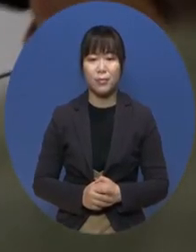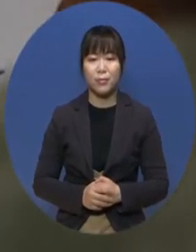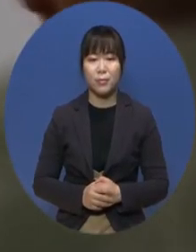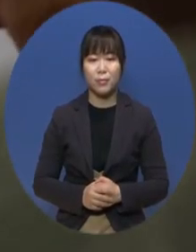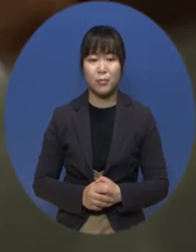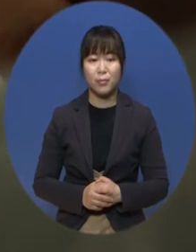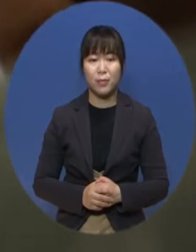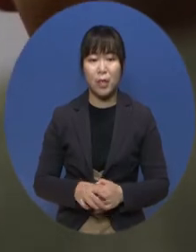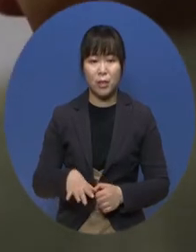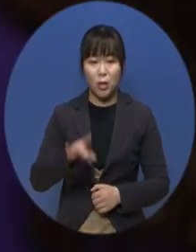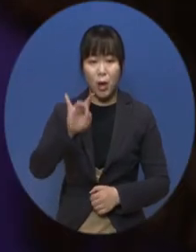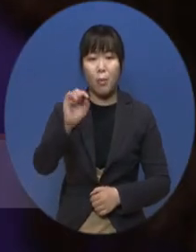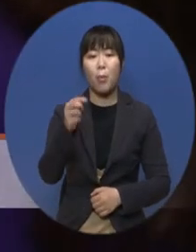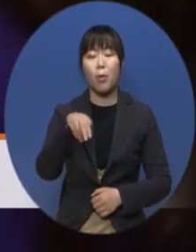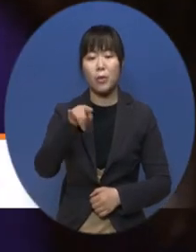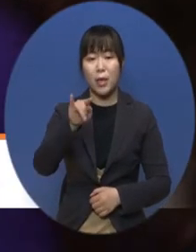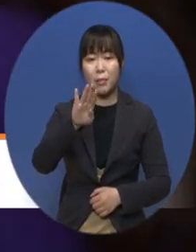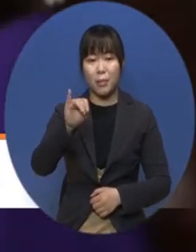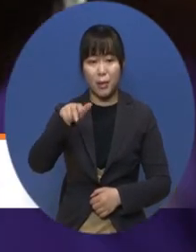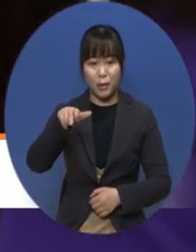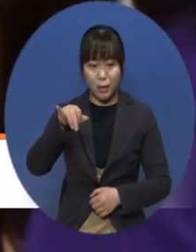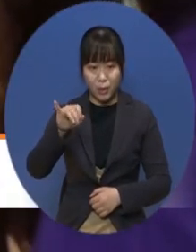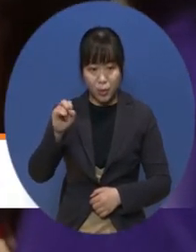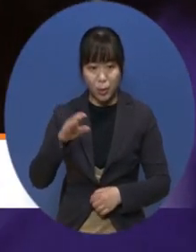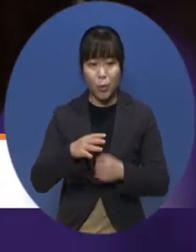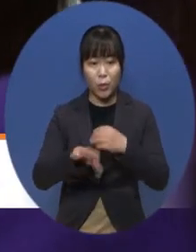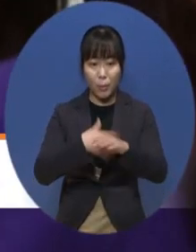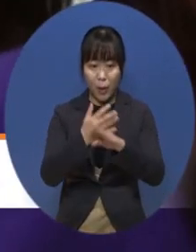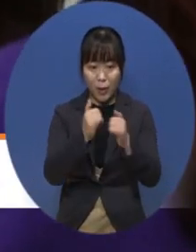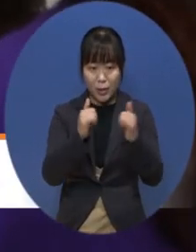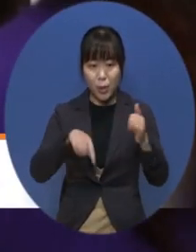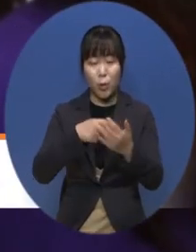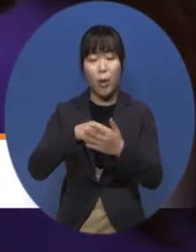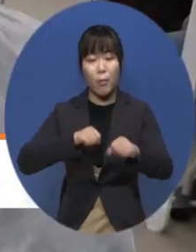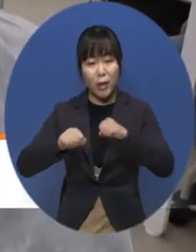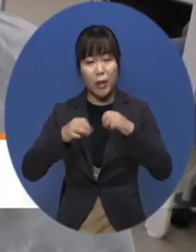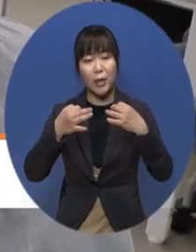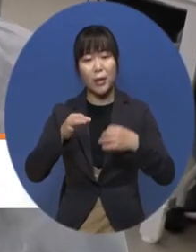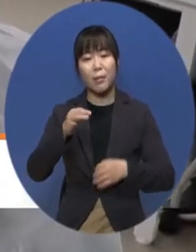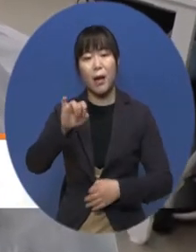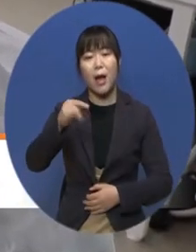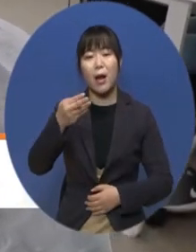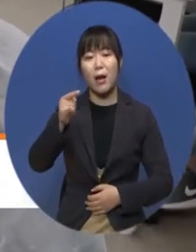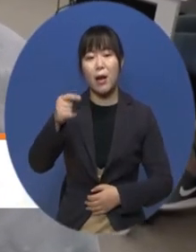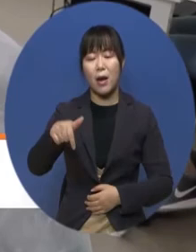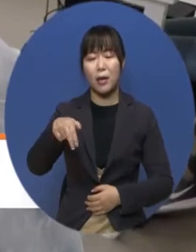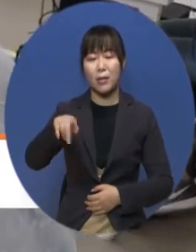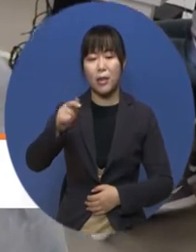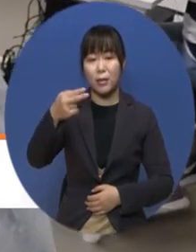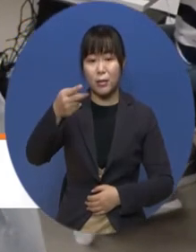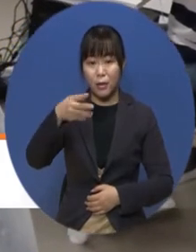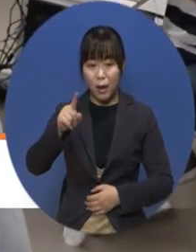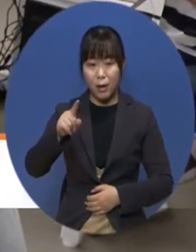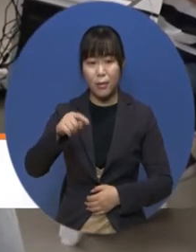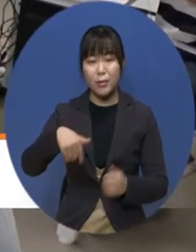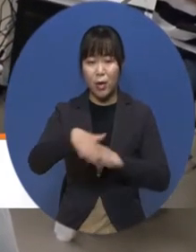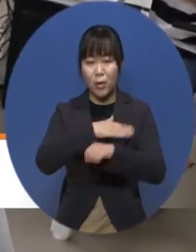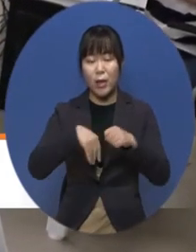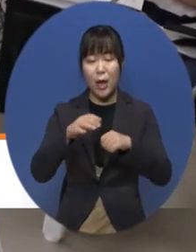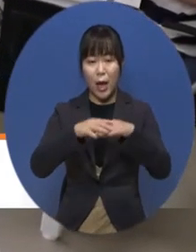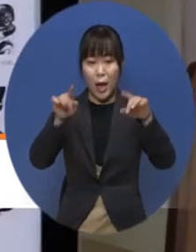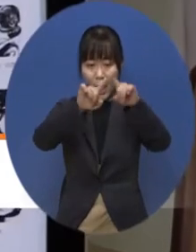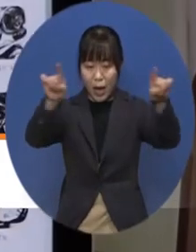우리나라 첫 볼셰비키 혁명가이자 독립운동가 김 알렉산드라의 일대기를 한지의 붓과 먹을